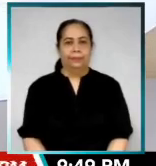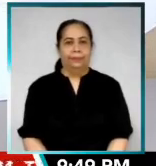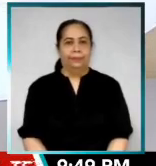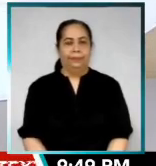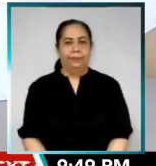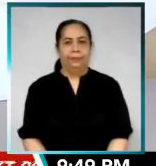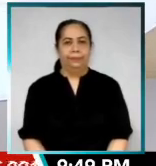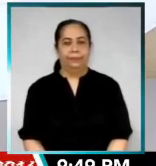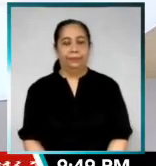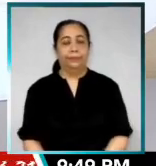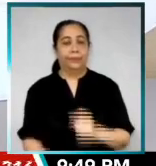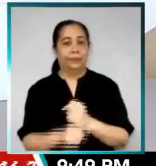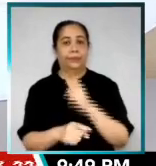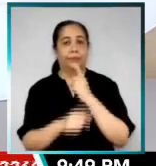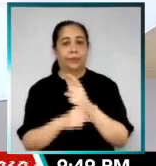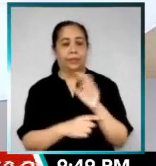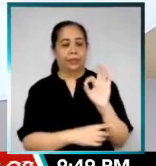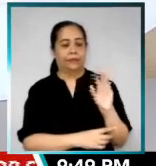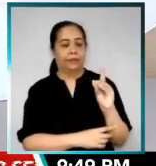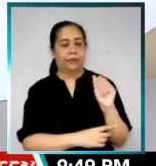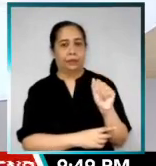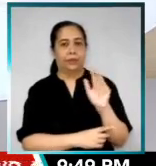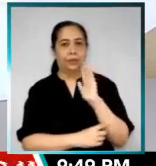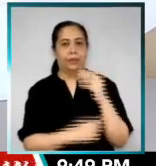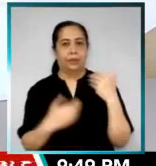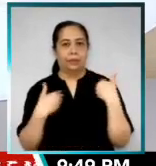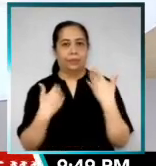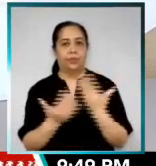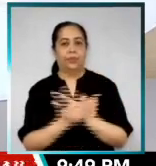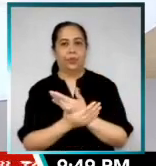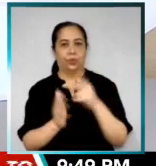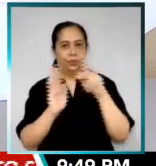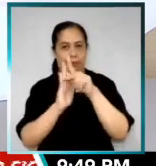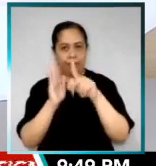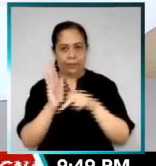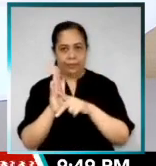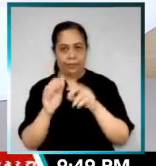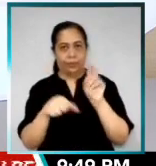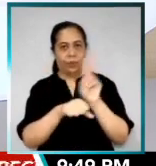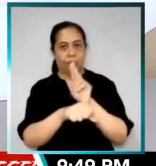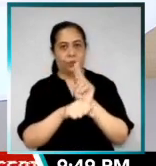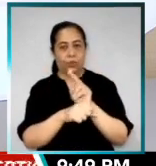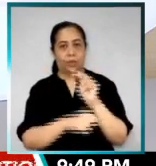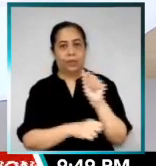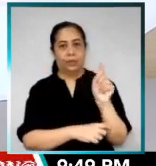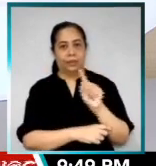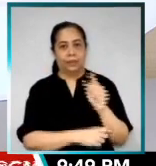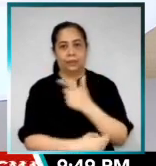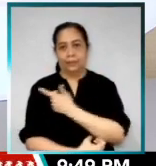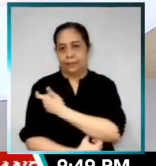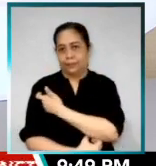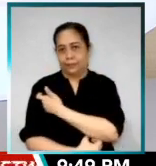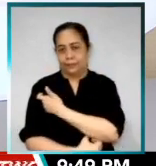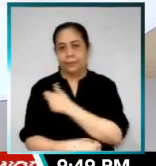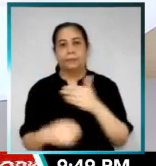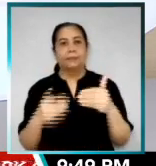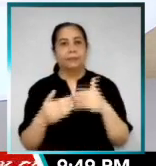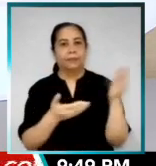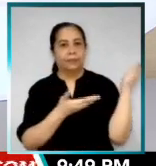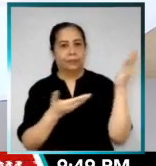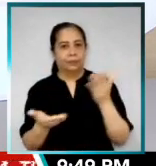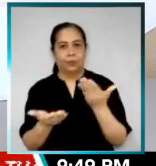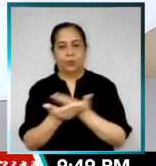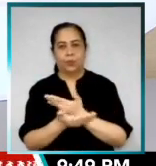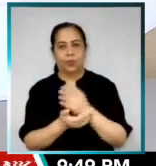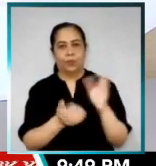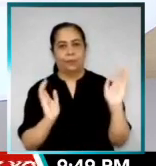Tiniyak ng FDA na magkakaroon na ng bagong panuntunan sa paggamit ng AstraZeneca vaccine bago dumating ang panibagong batch ng